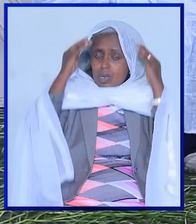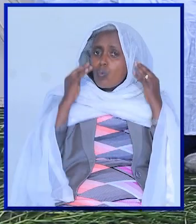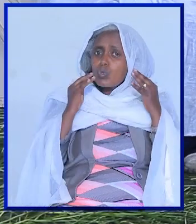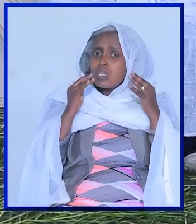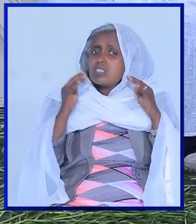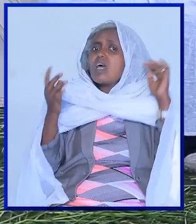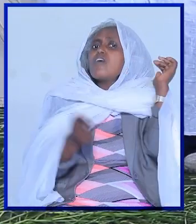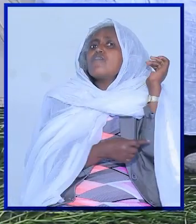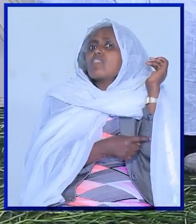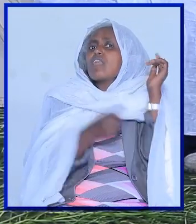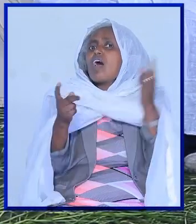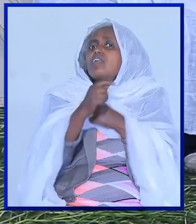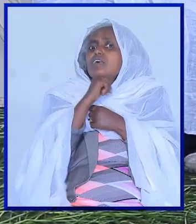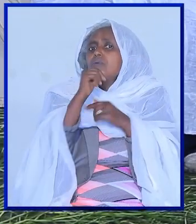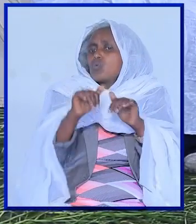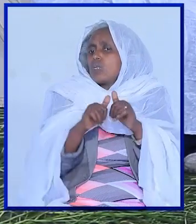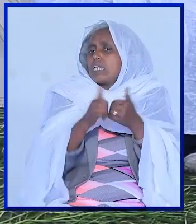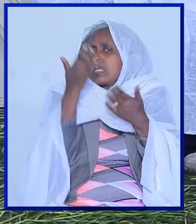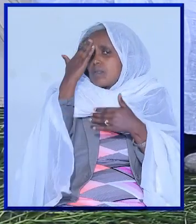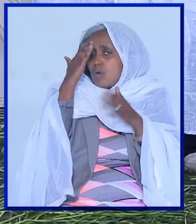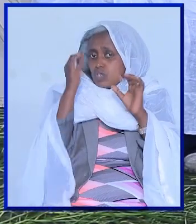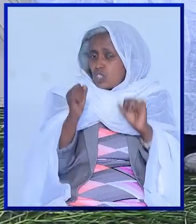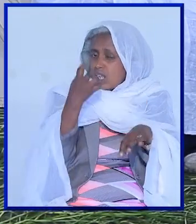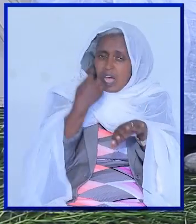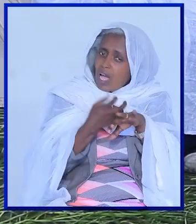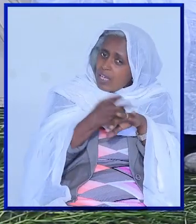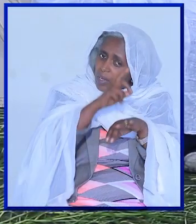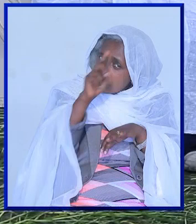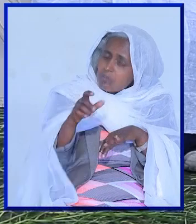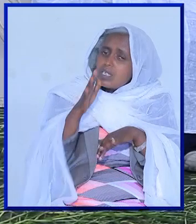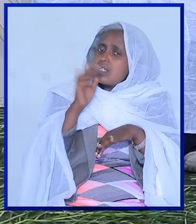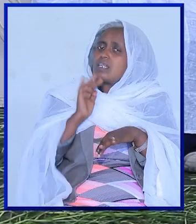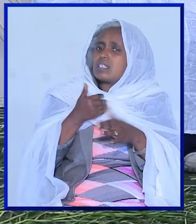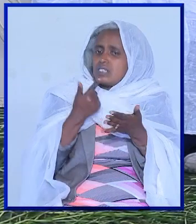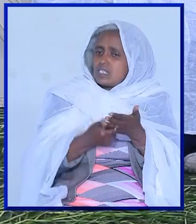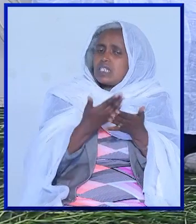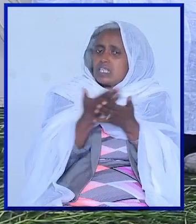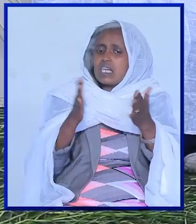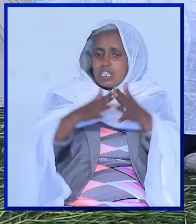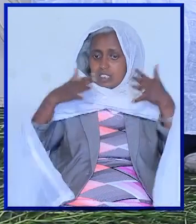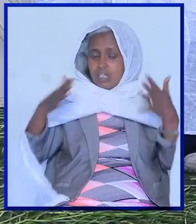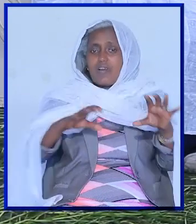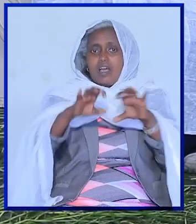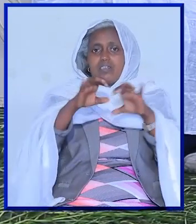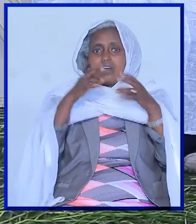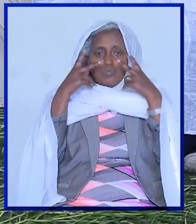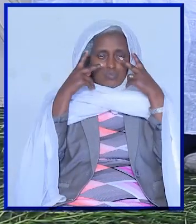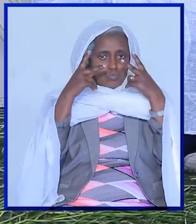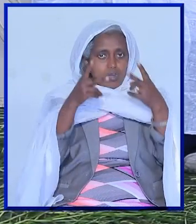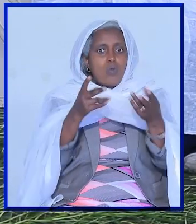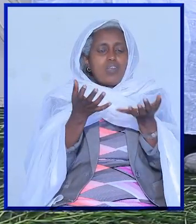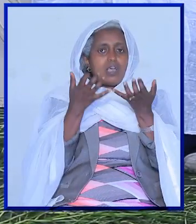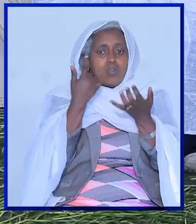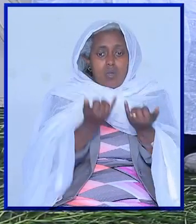መነኮሳትስ ፈተና እንደማትሆን እንዴት ማወቅ ይቻላል? አይከብድም? እንደ ውስቲ እናታችን ይሄንን ነገር ሰፋ አድርጋችሁ እንድታዩልኝ እፈልጋለሁ።